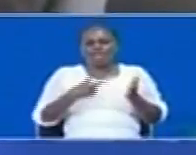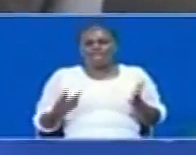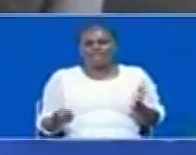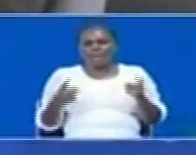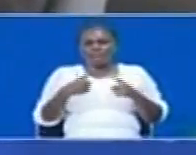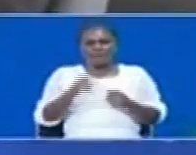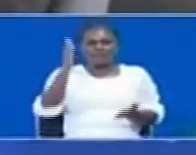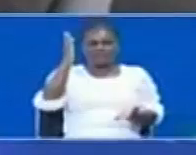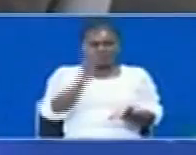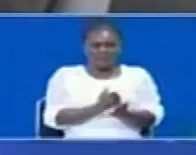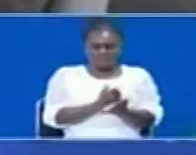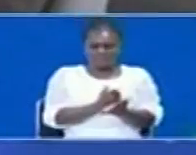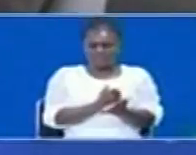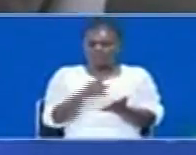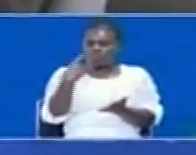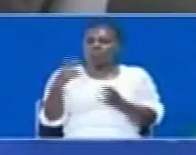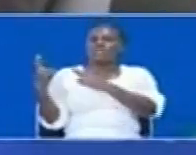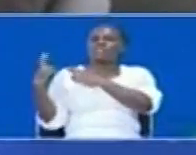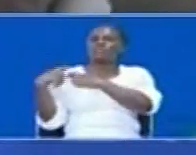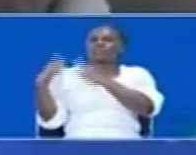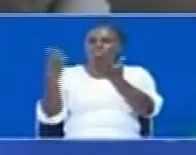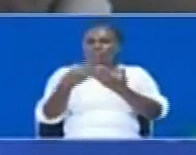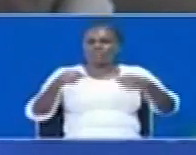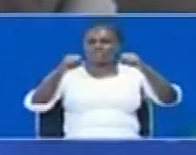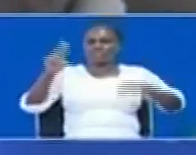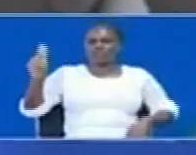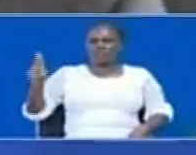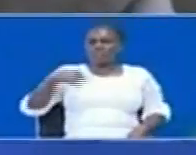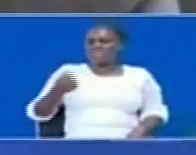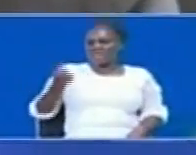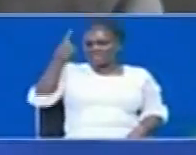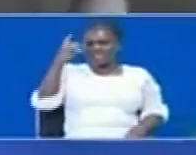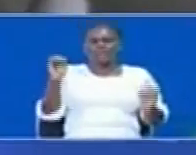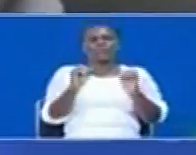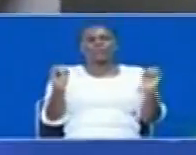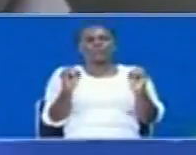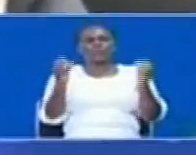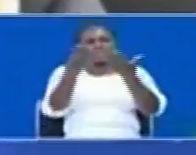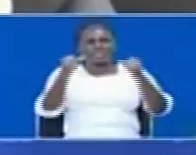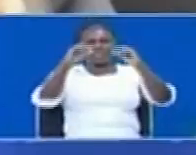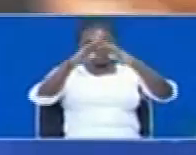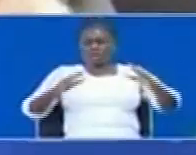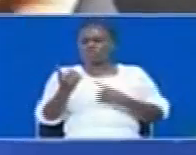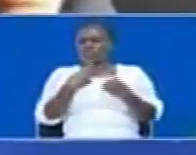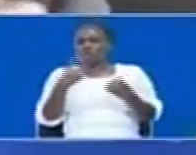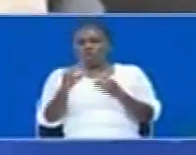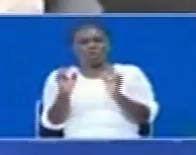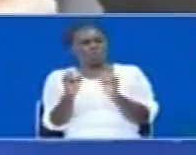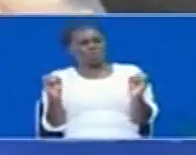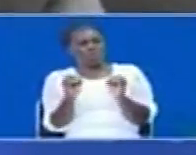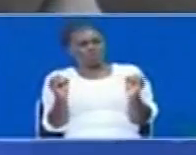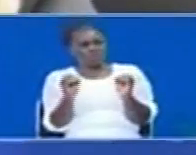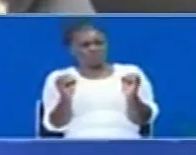the buck stops with the President Uhuru. I don't understand where President Uhuru is at the State House talking about Kenyan foreign policy which you don't